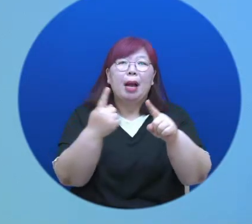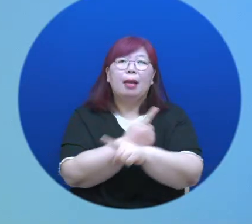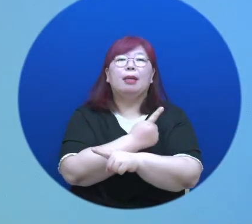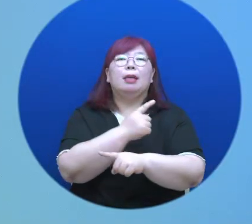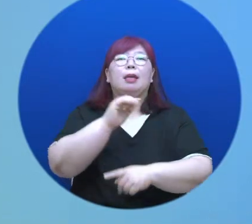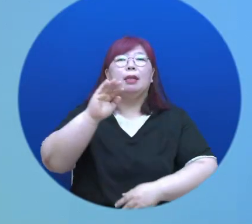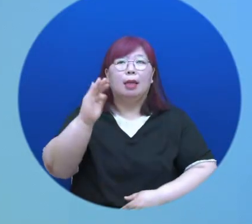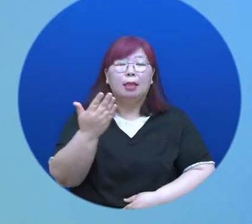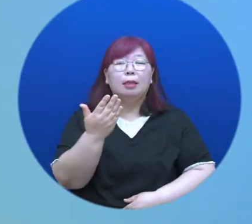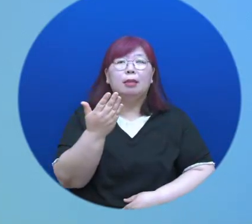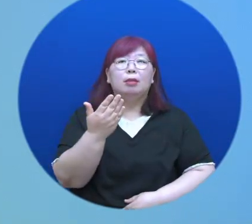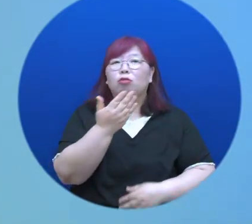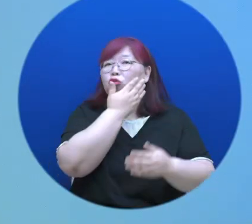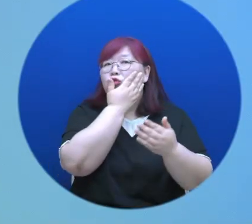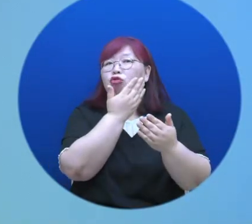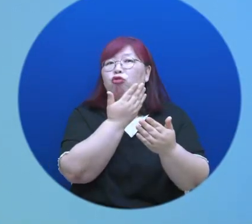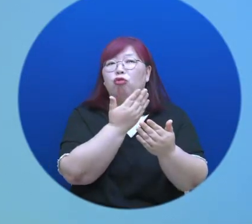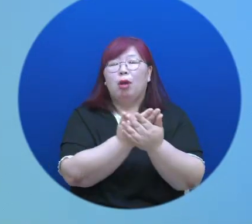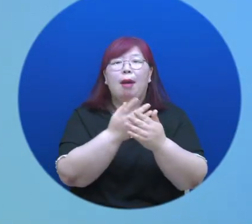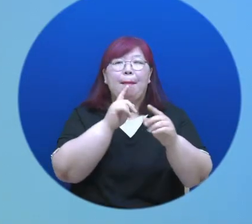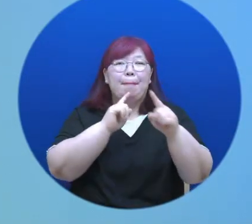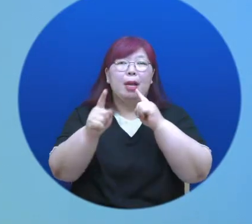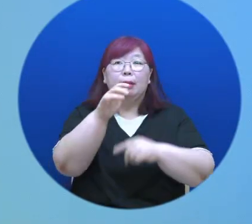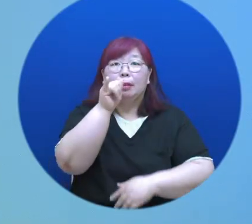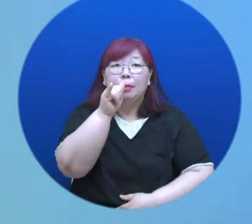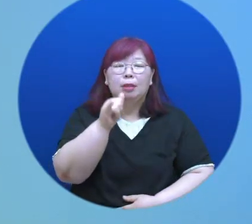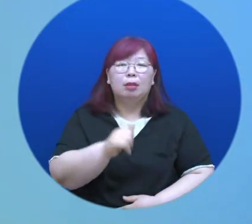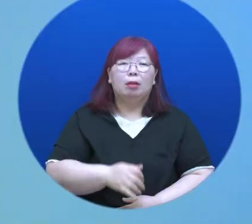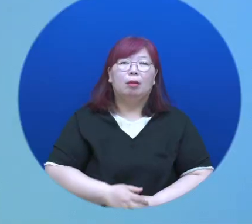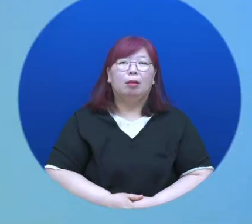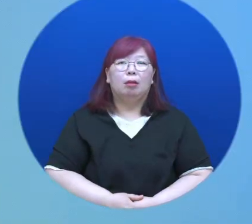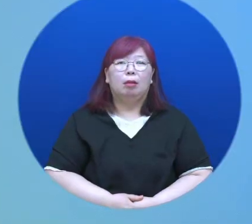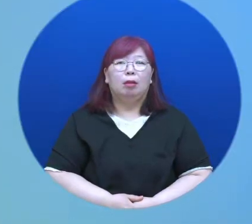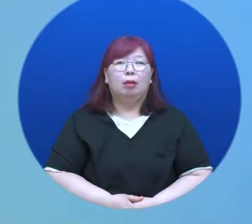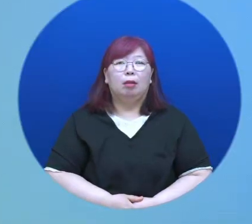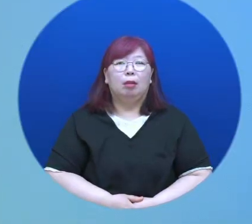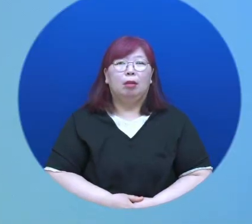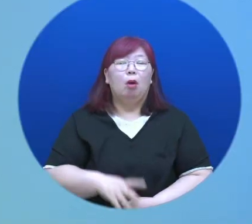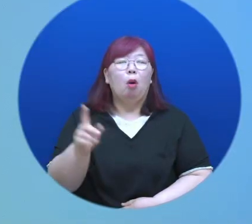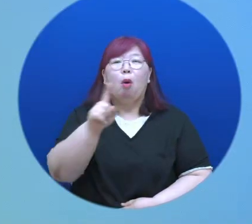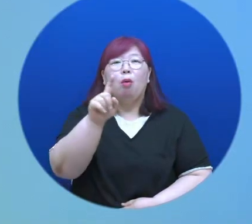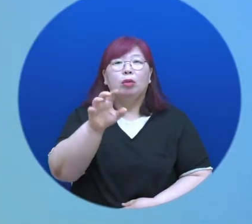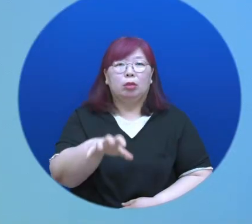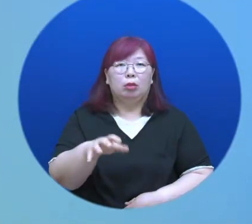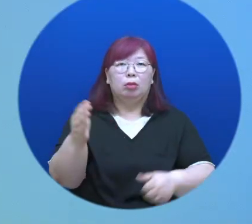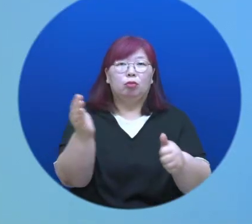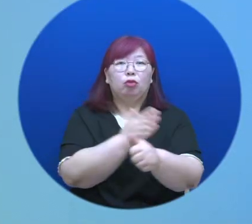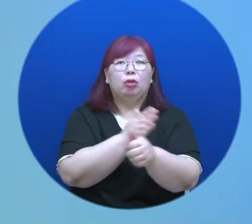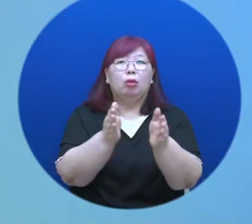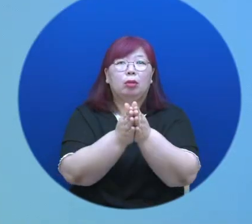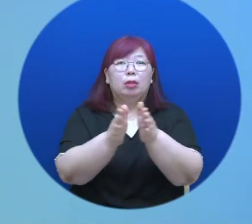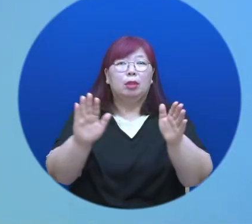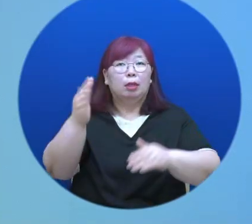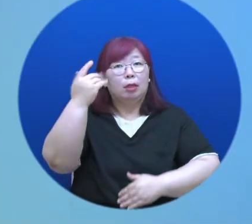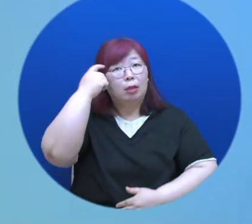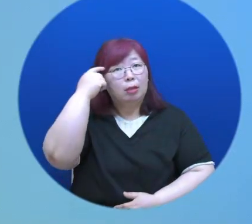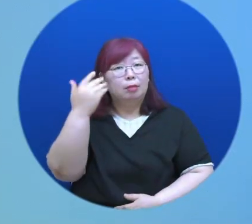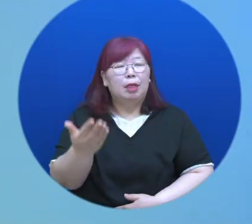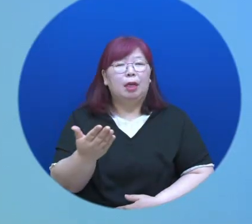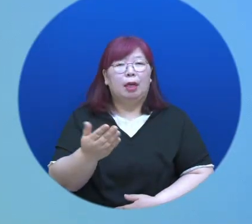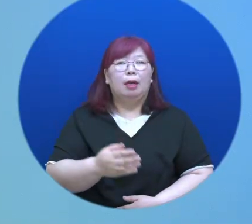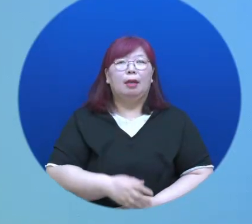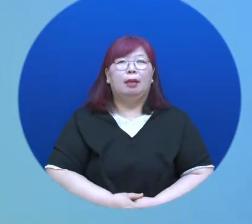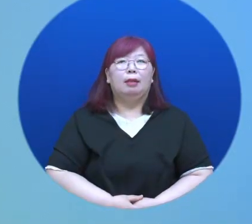되는 말씀이 있습니다. 이 전환점이 어디에서 시작되었을까요?